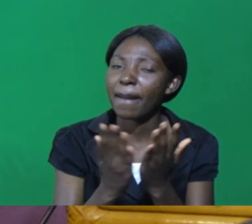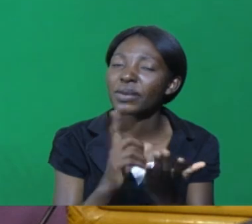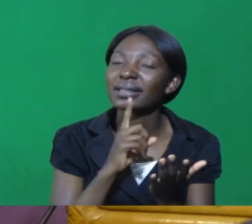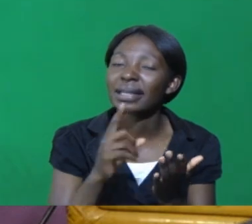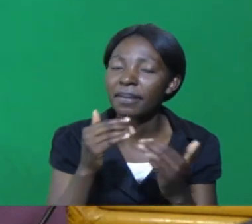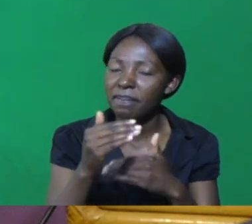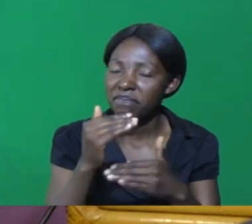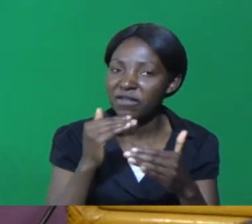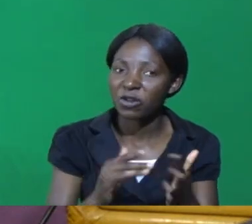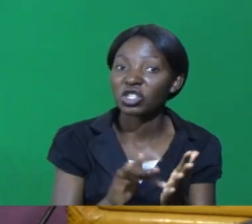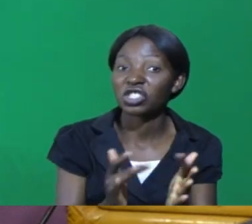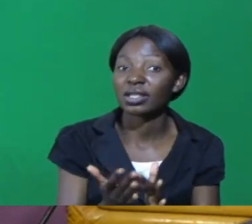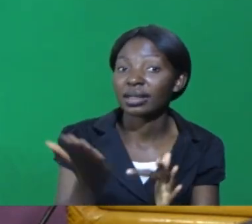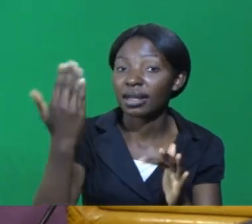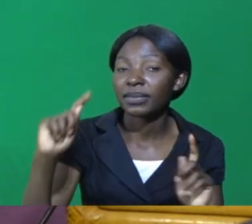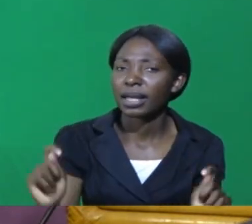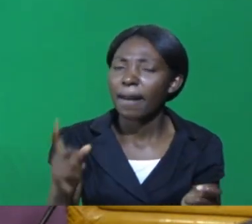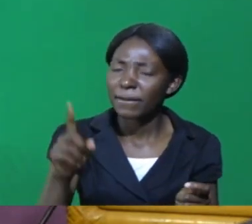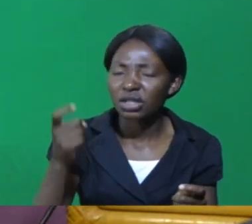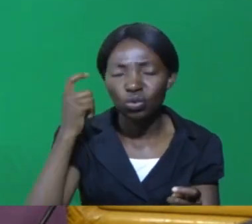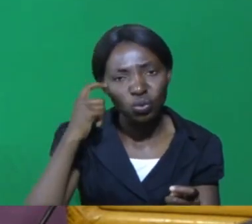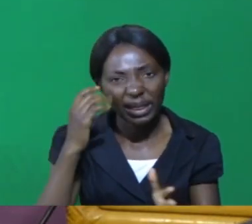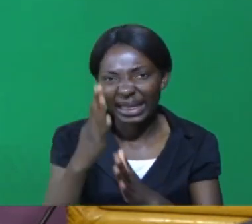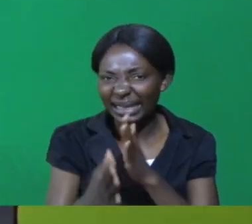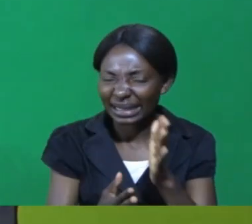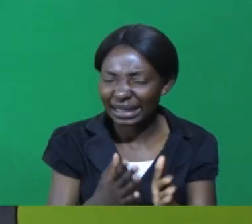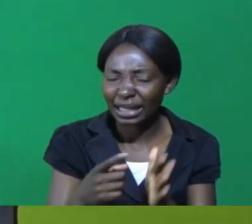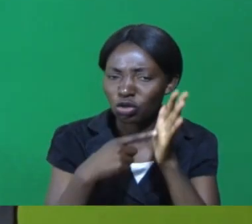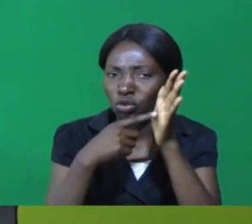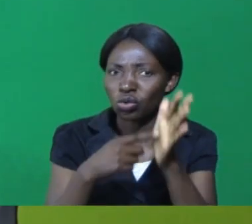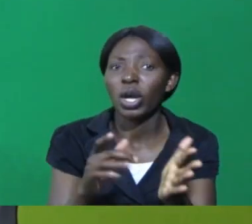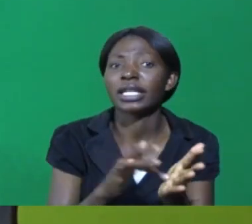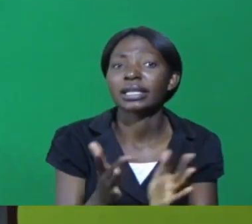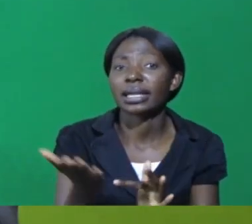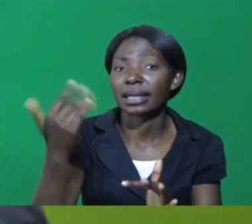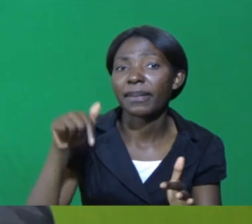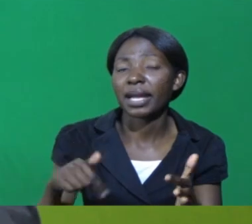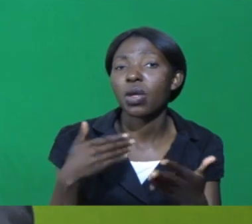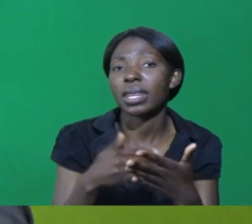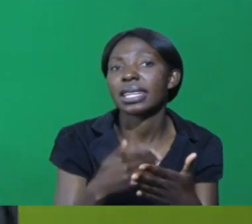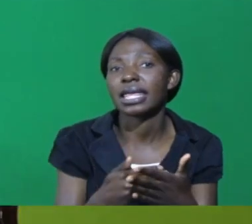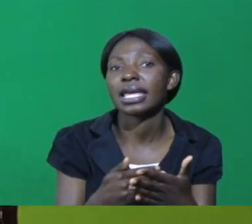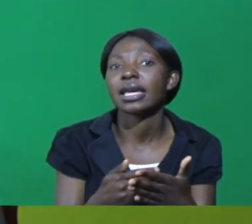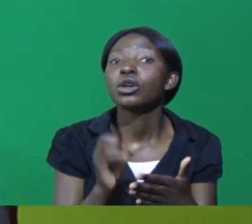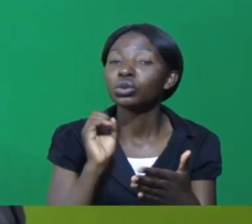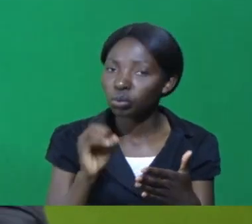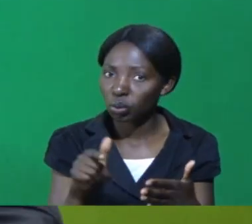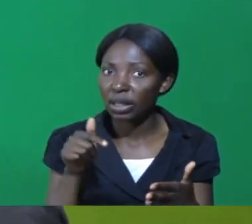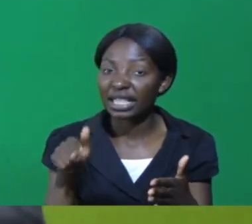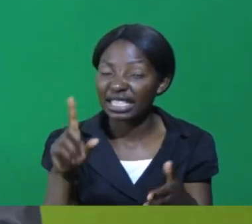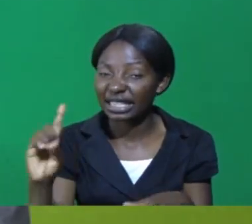adzoka tinofana kuziva zvinhu zvichatangira kudzoka kwaKristu. Saka zuva iri harisi kuzoya mambo uyu asati